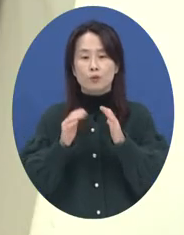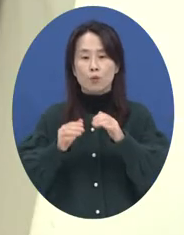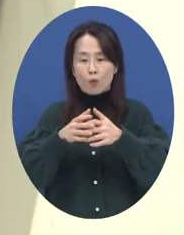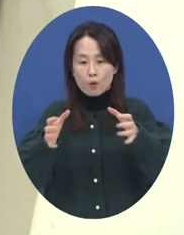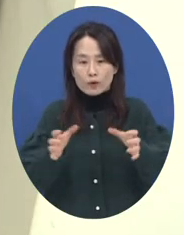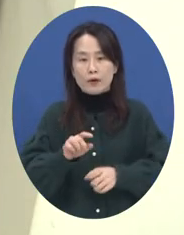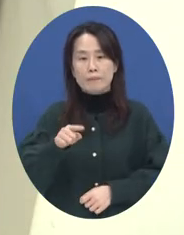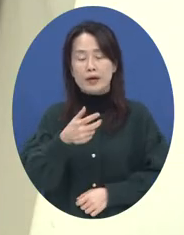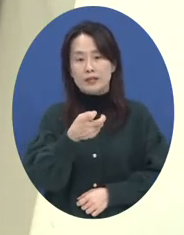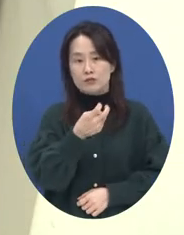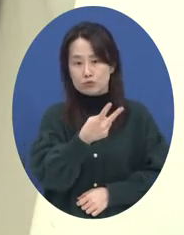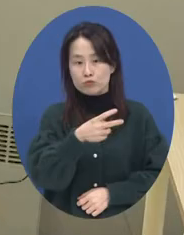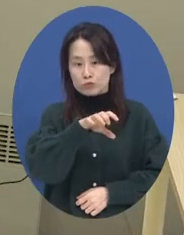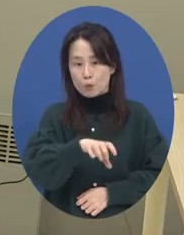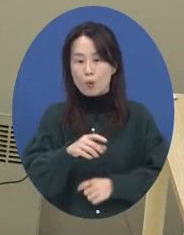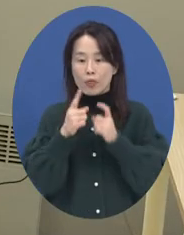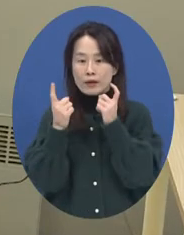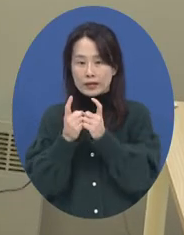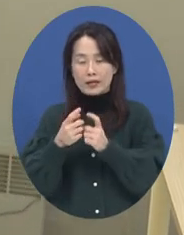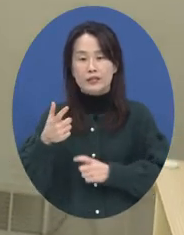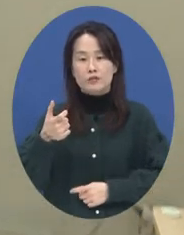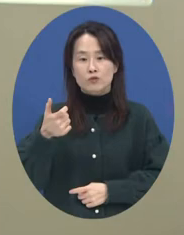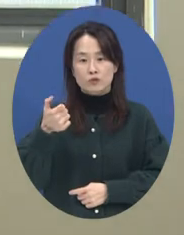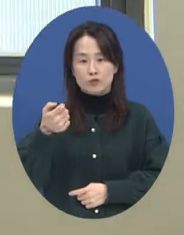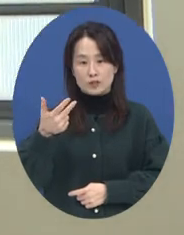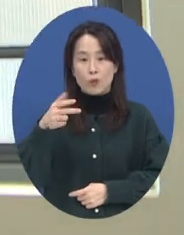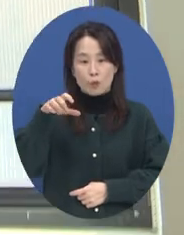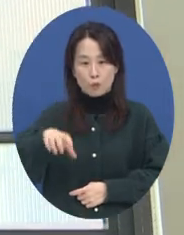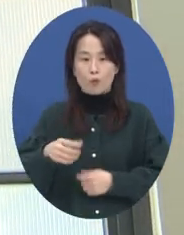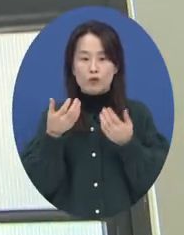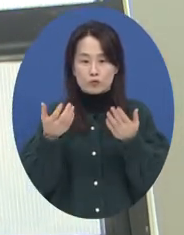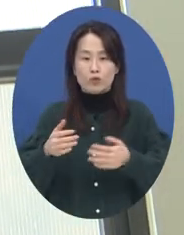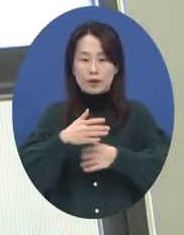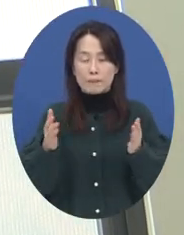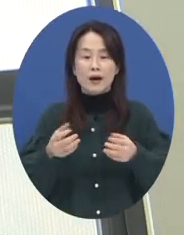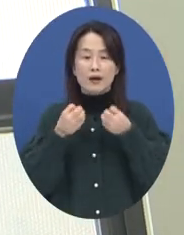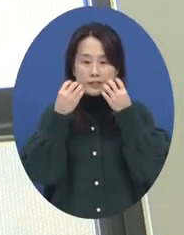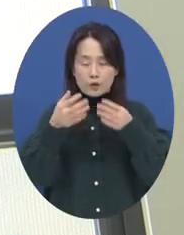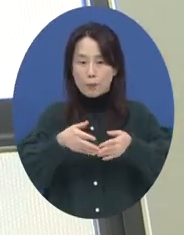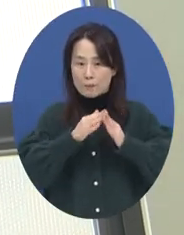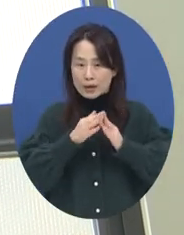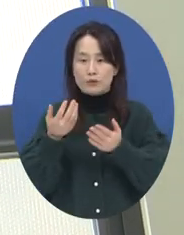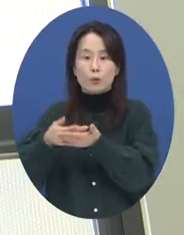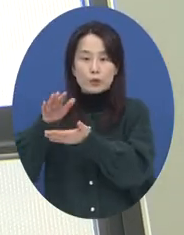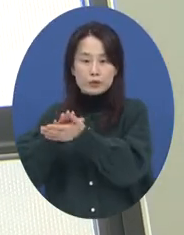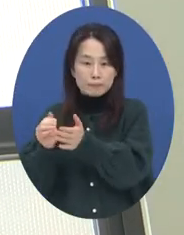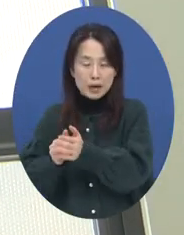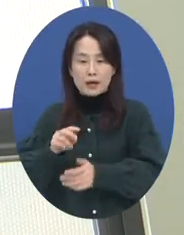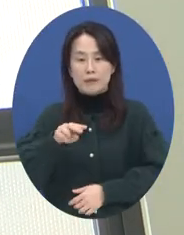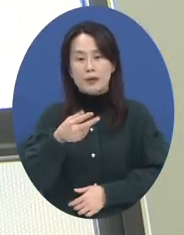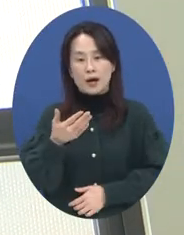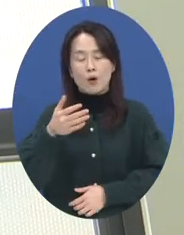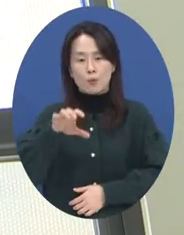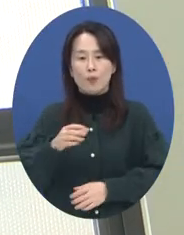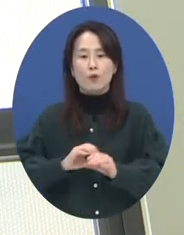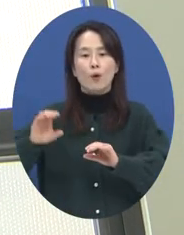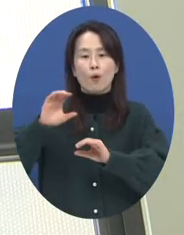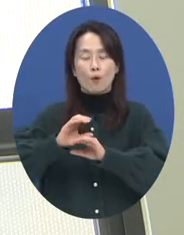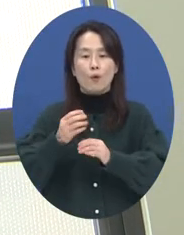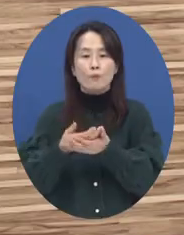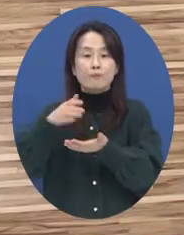100일은 2곳과 민간 부문 50일 곳곳에 휴게소를 신설하거나 개선했고 200 아웃 곳을 추가로 개설하고